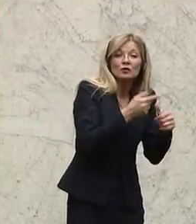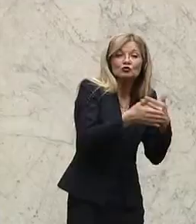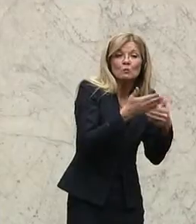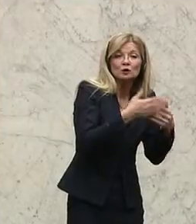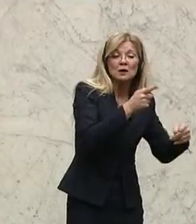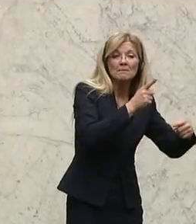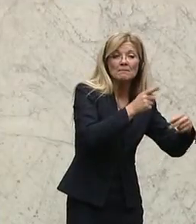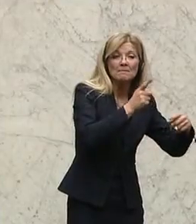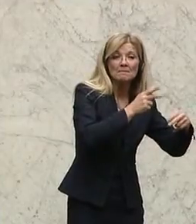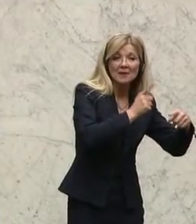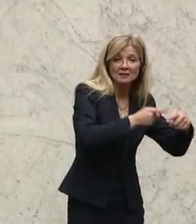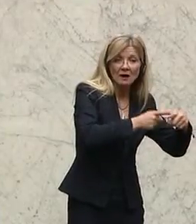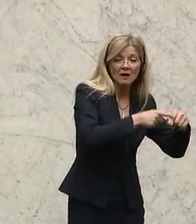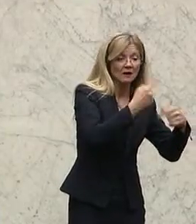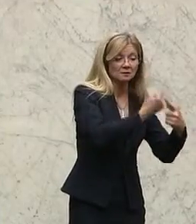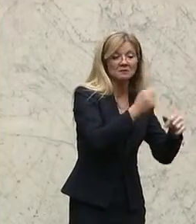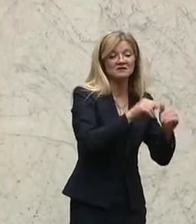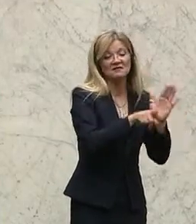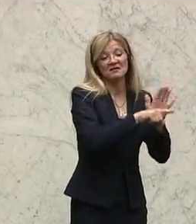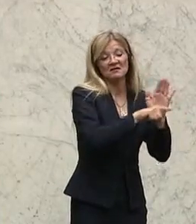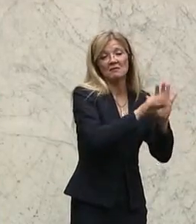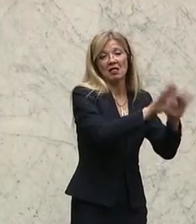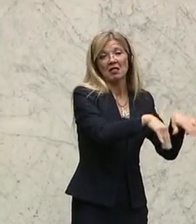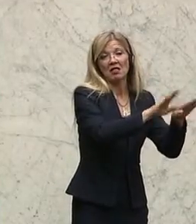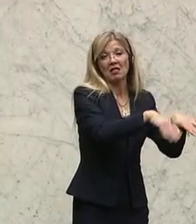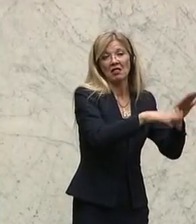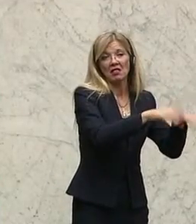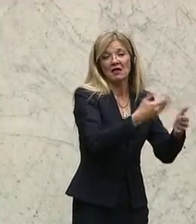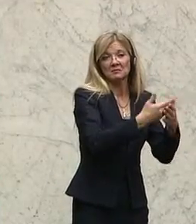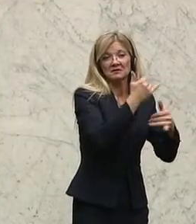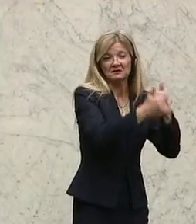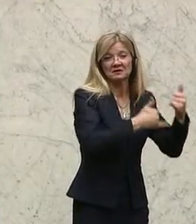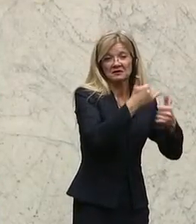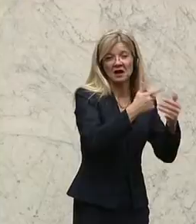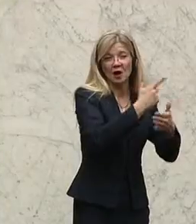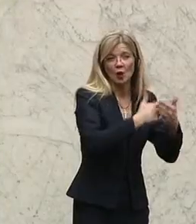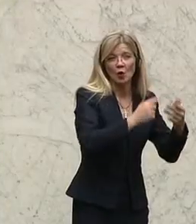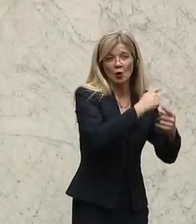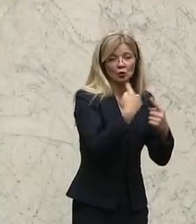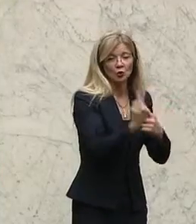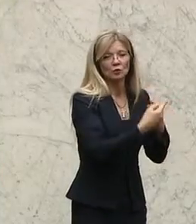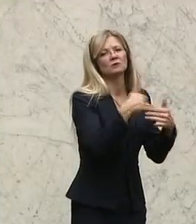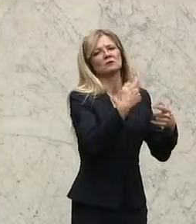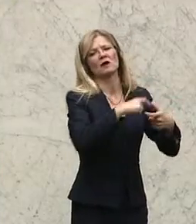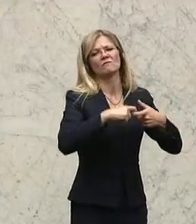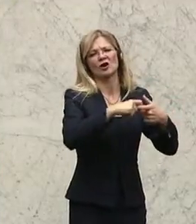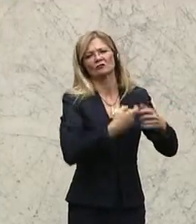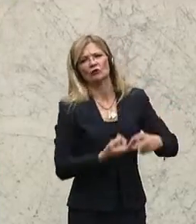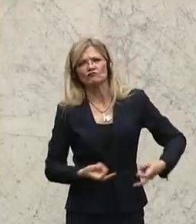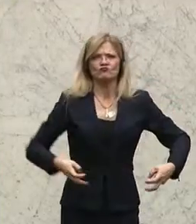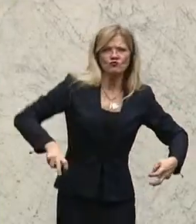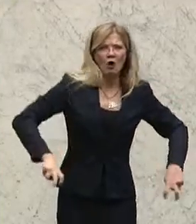Metaller schlecht machen würde, wenn die Metaller wieder ihre jährliche Lohnrunden haben? Da würde die Gewerkschaft auf die Barrikaden gehen